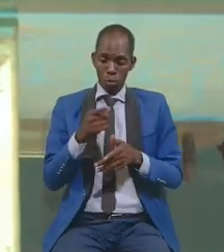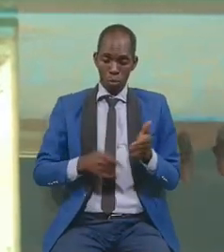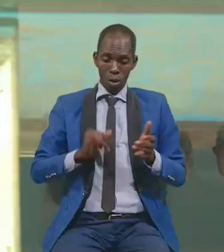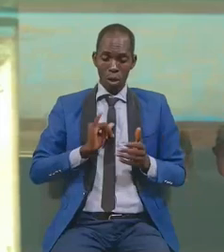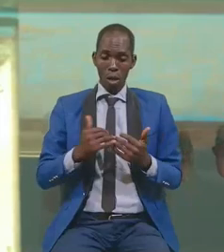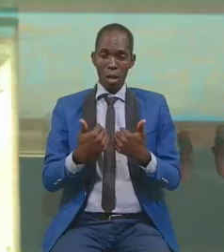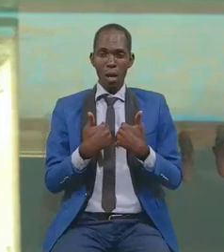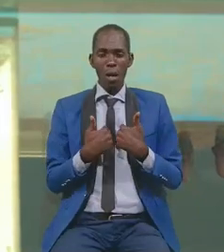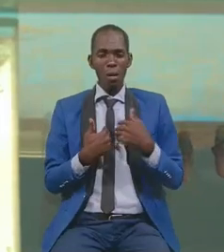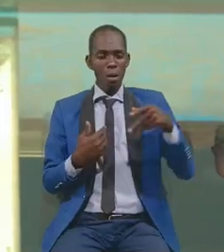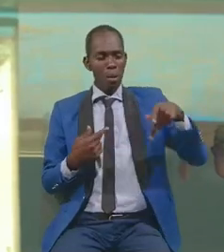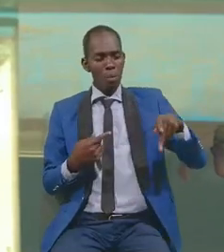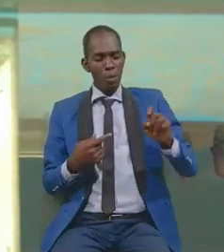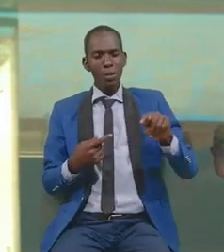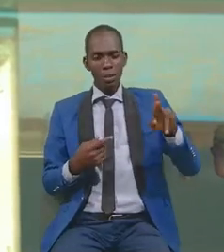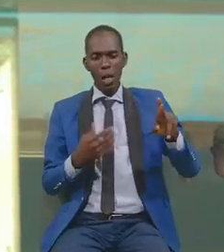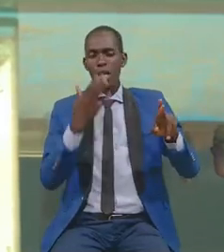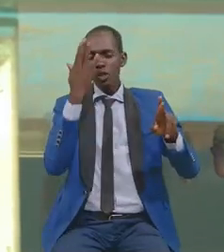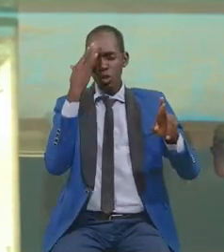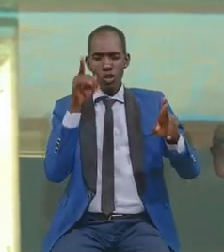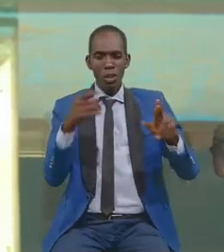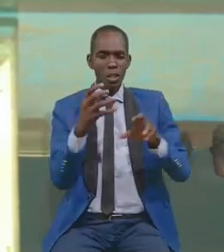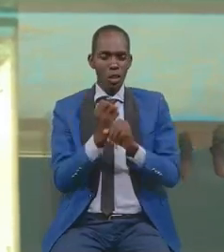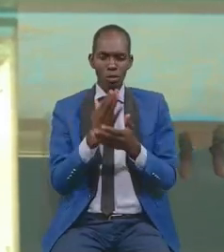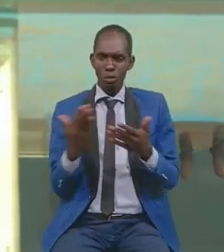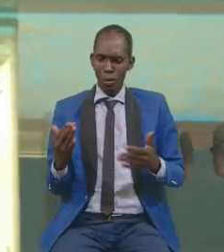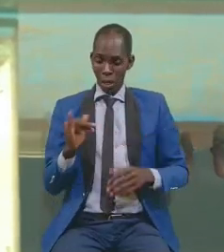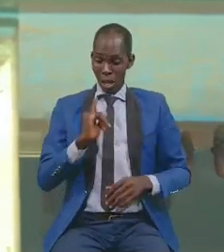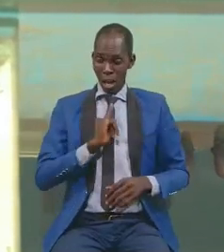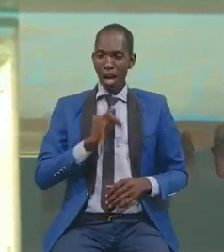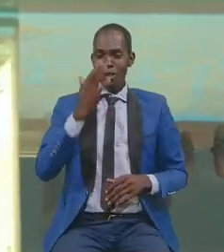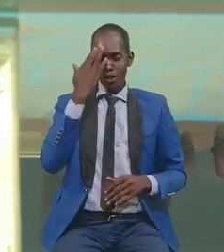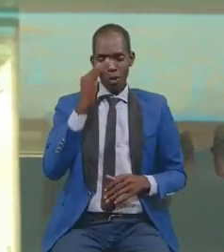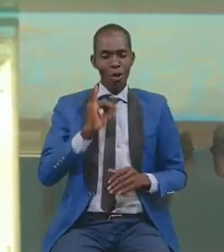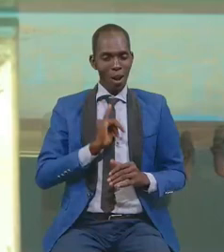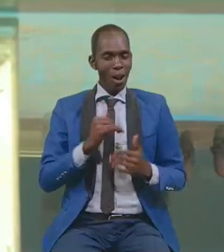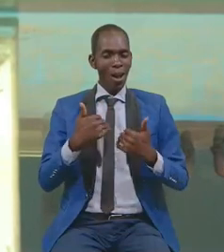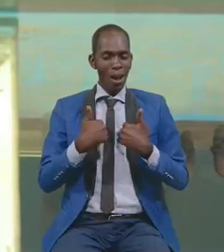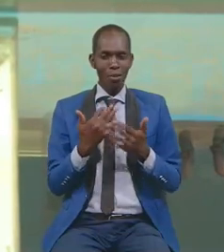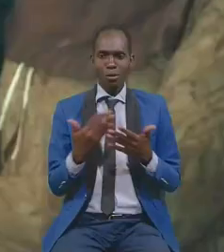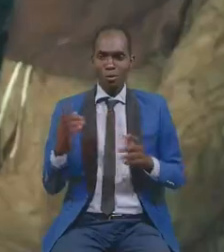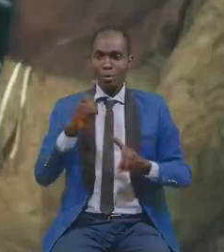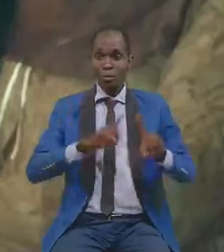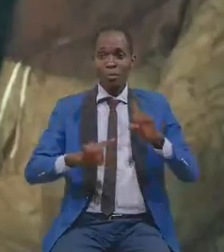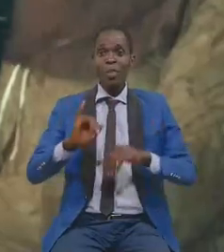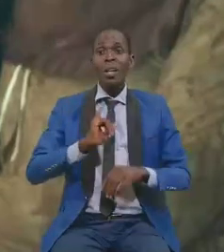Pierre savait qu'il avait quelque chose. Je sais que j'ai quelque chose. Je dis, je sais que j'ai quelque chose.